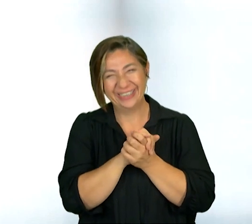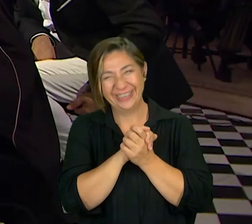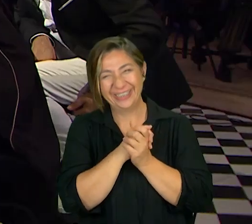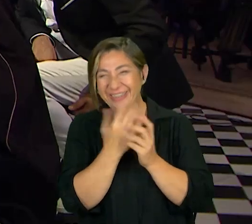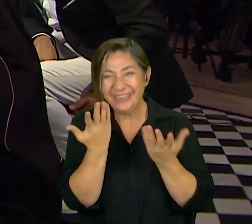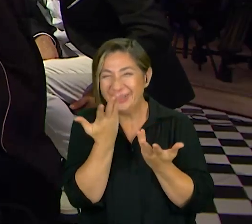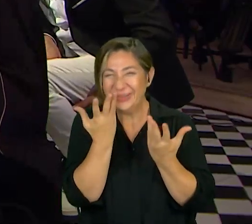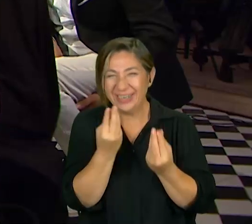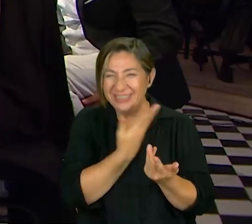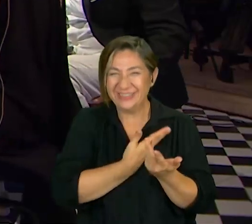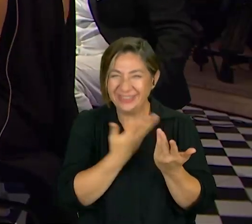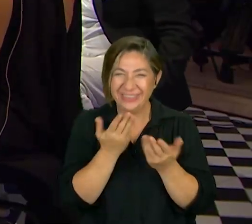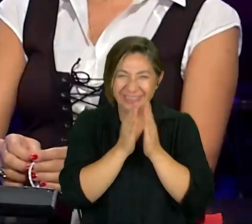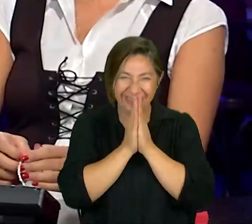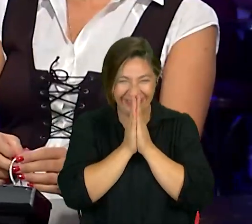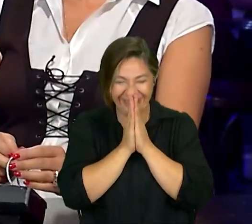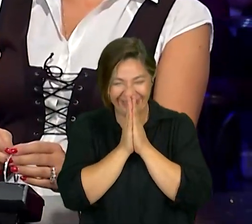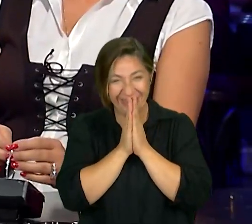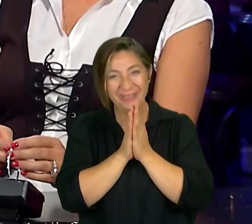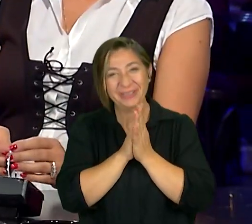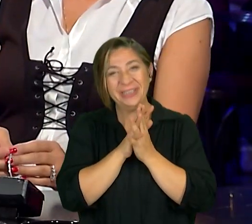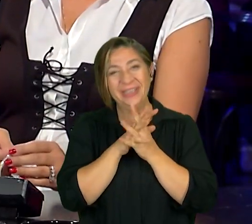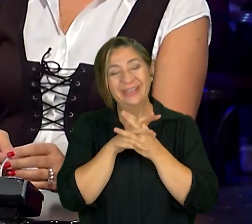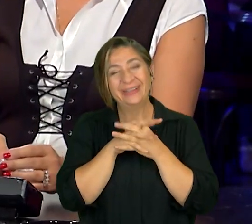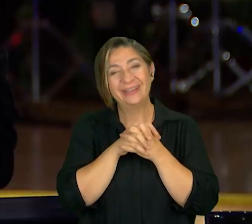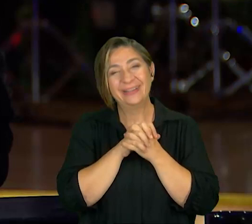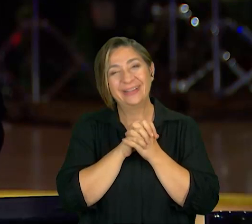Yani anlamadım yani. Ya şu...